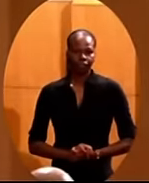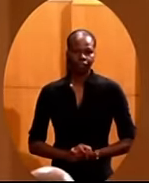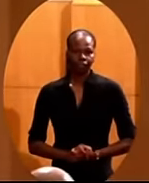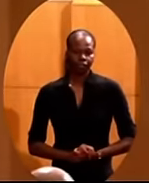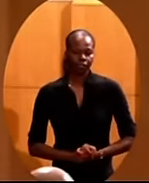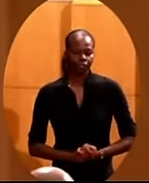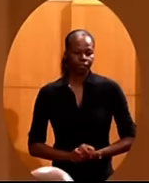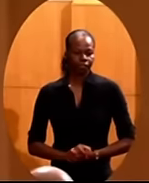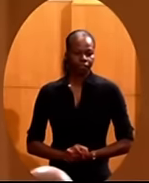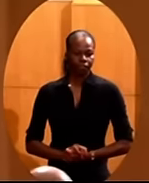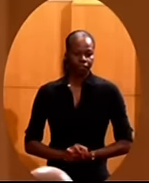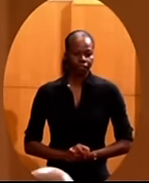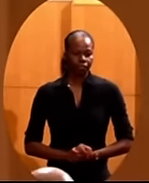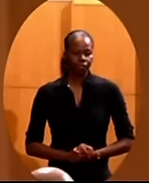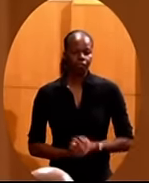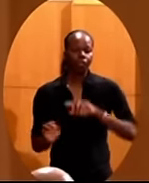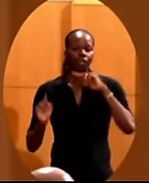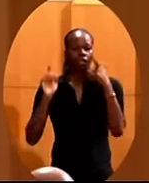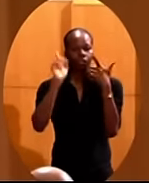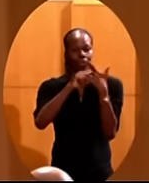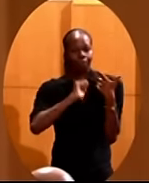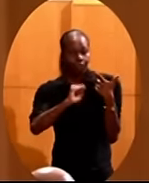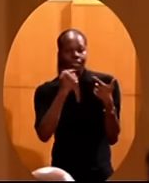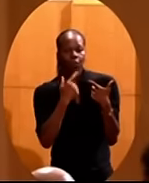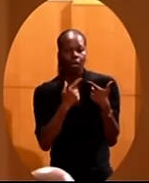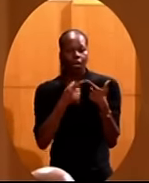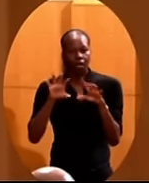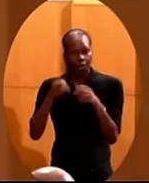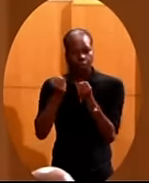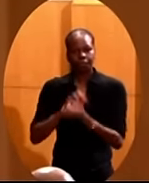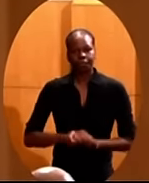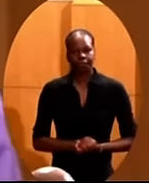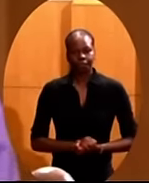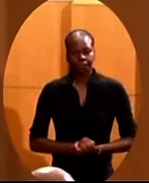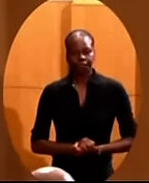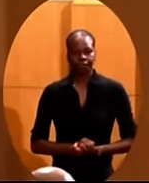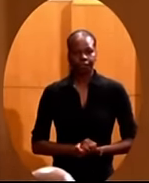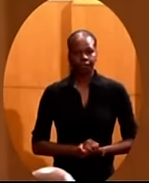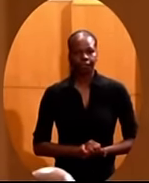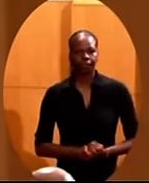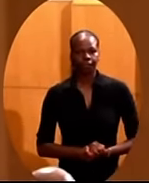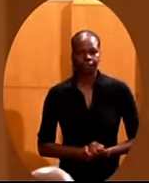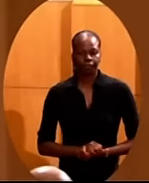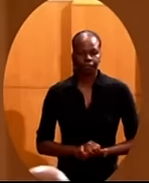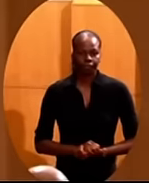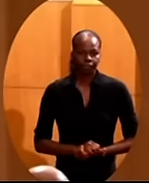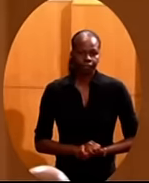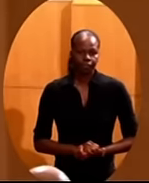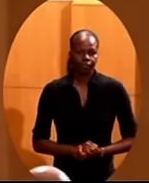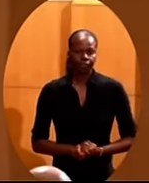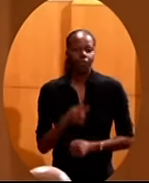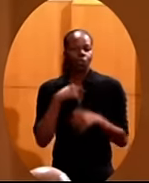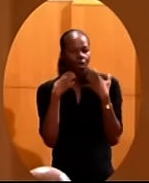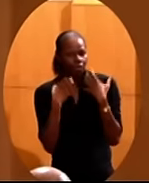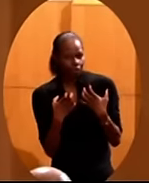exception notre deuxème priorité c'est l'emploi et je tiens et